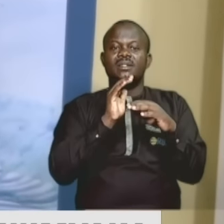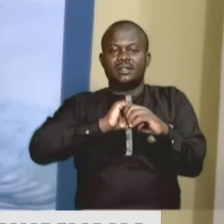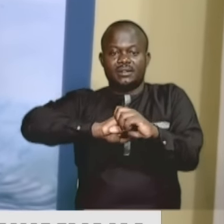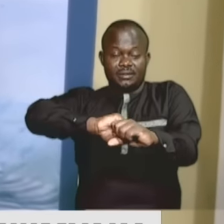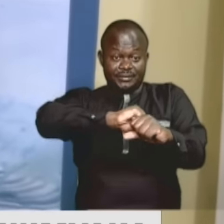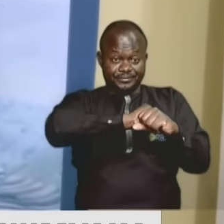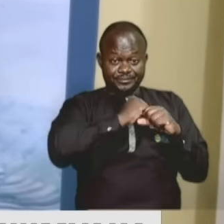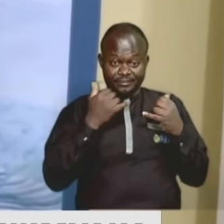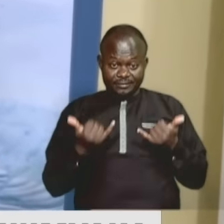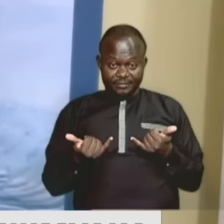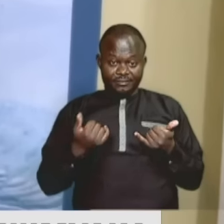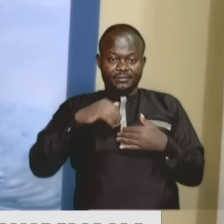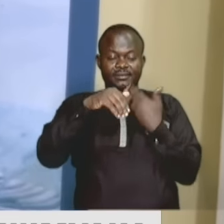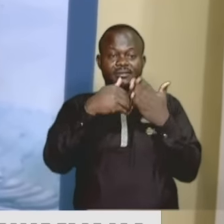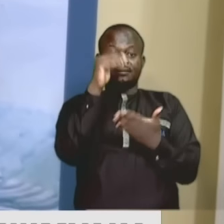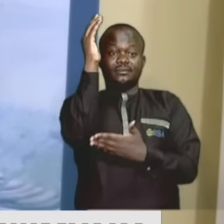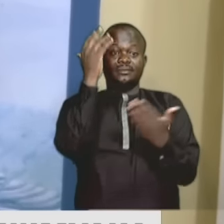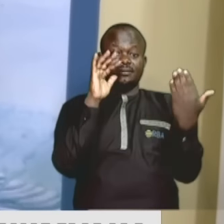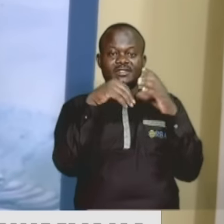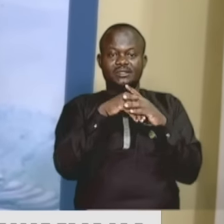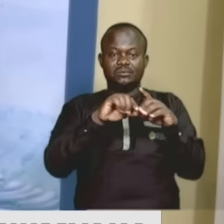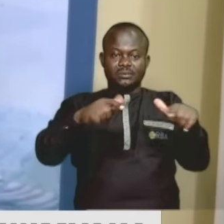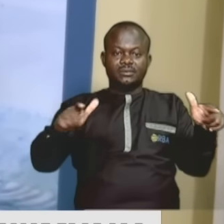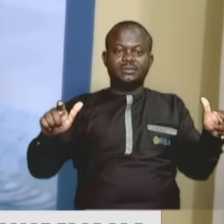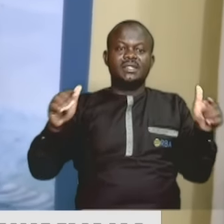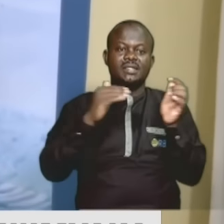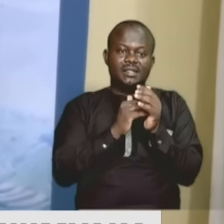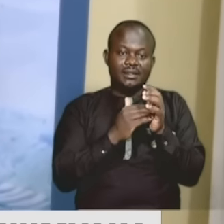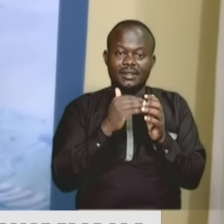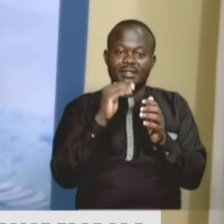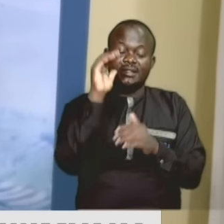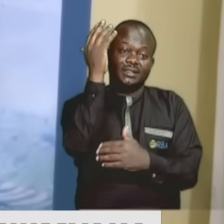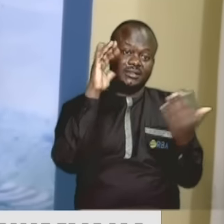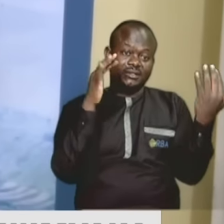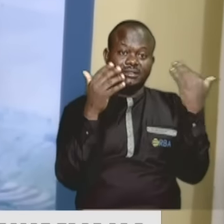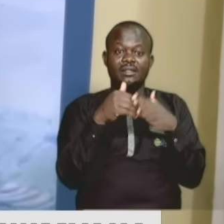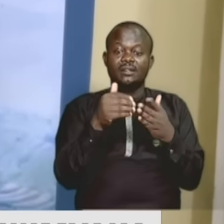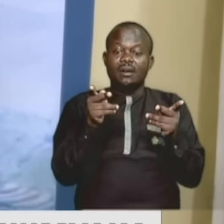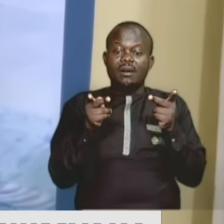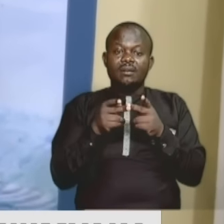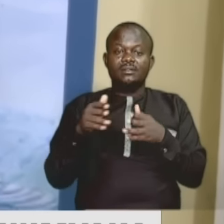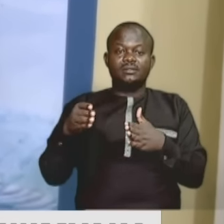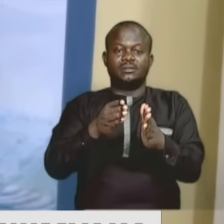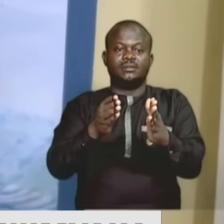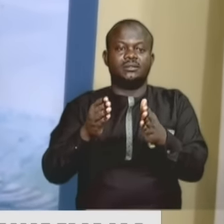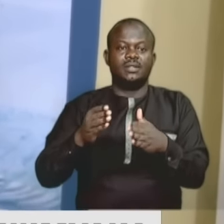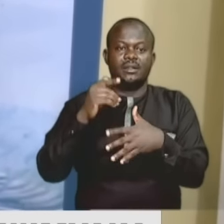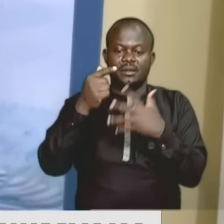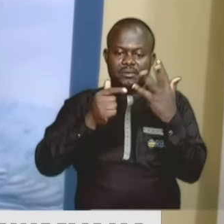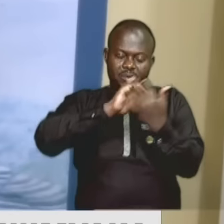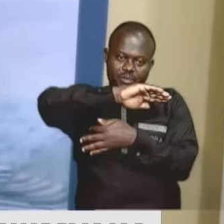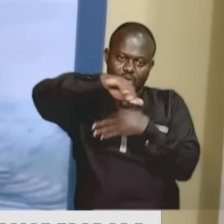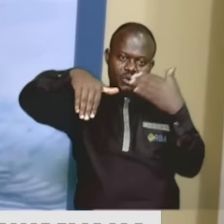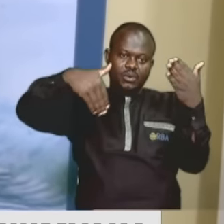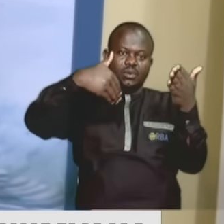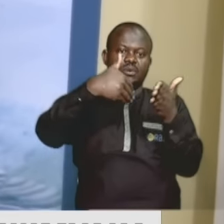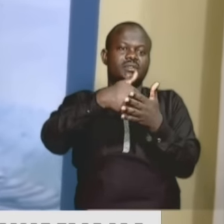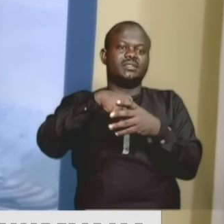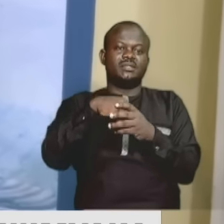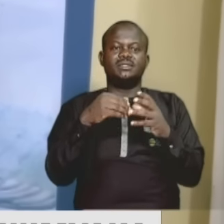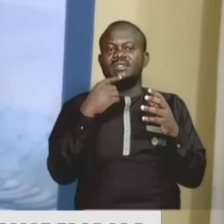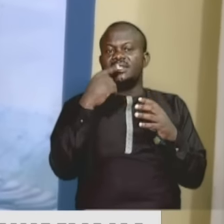ubu ngubu yaba ari igiti giteye mu murima yaba ari igiti giteye ku mugezi ku muhanda ibyo byose